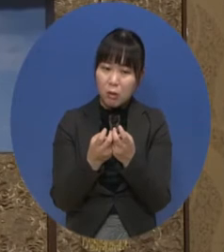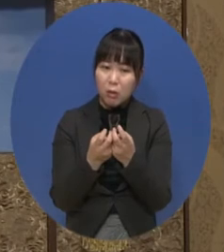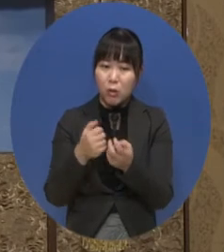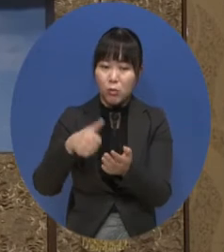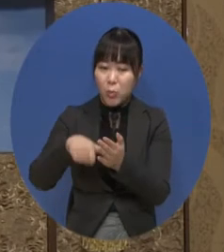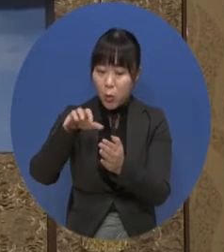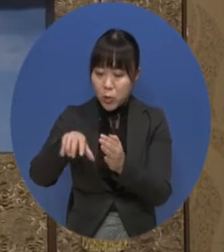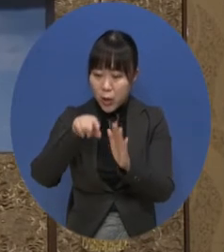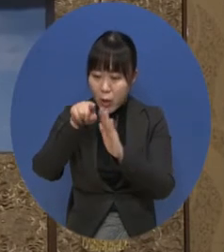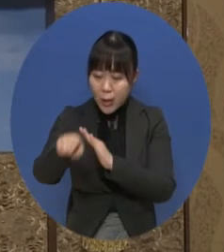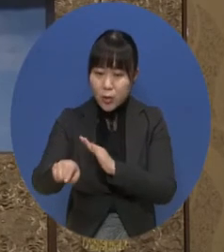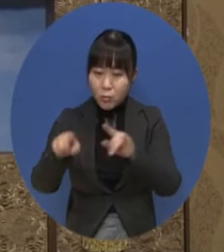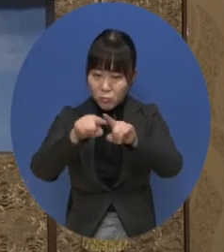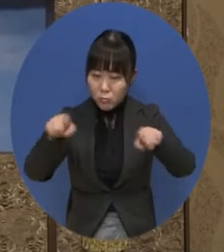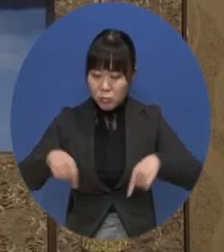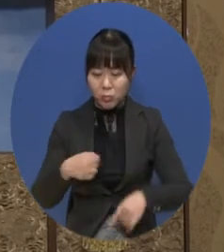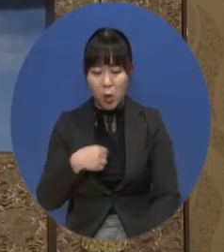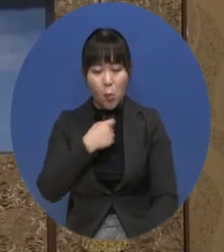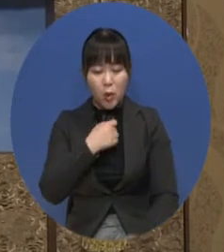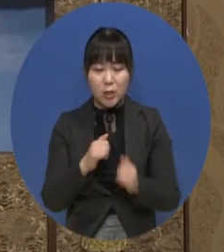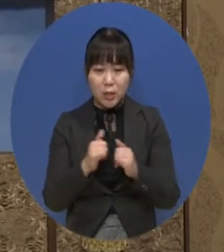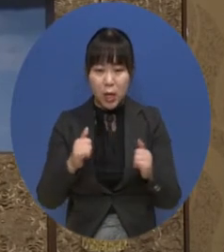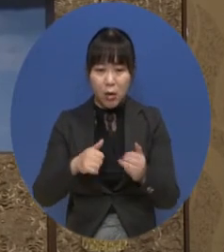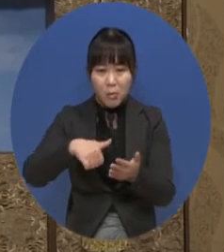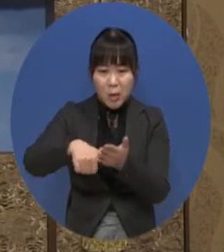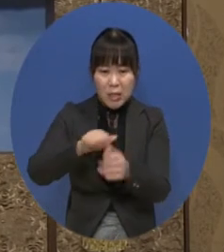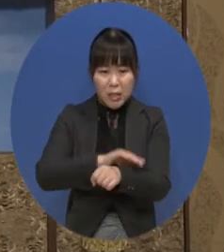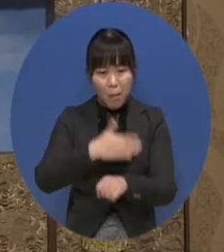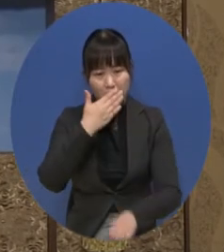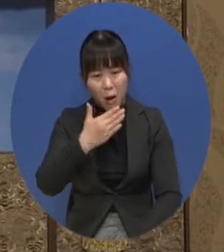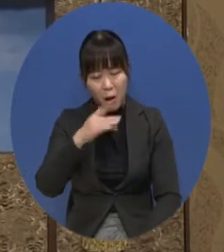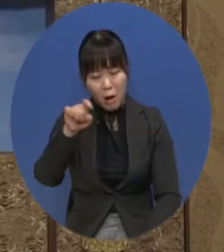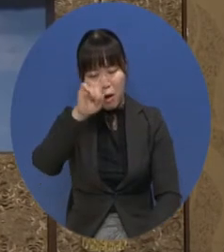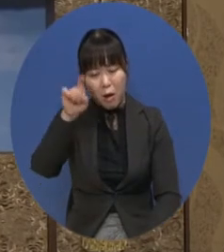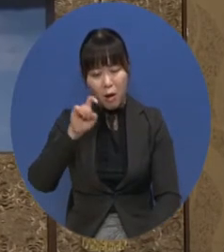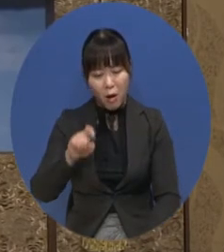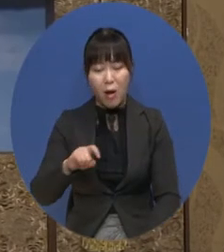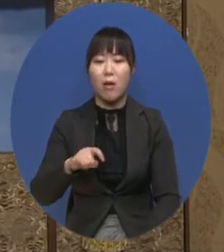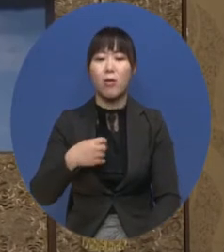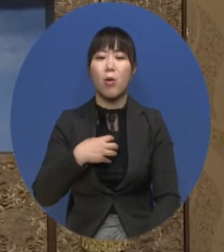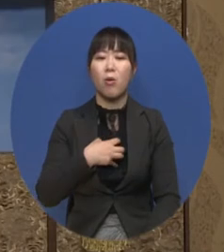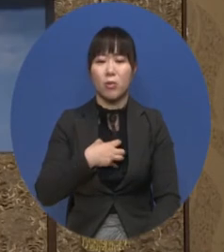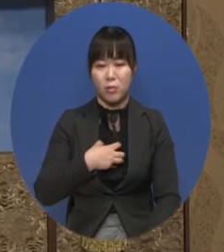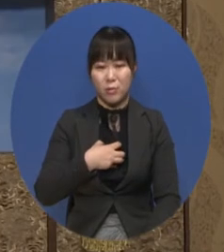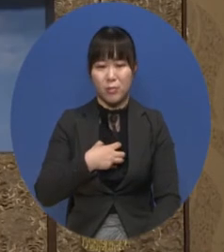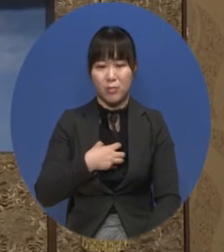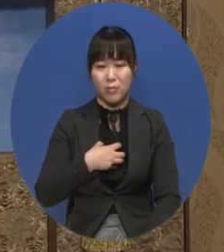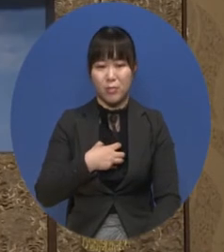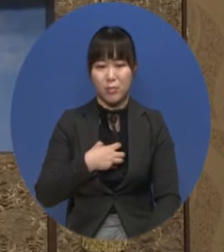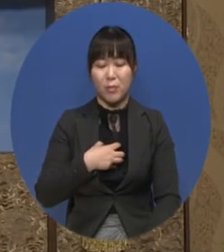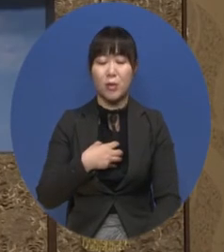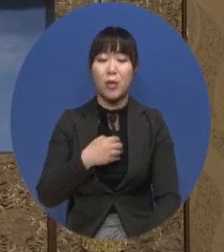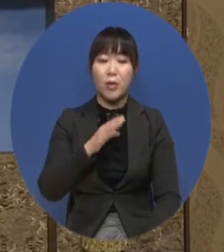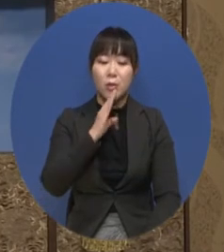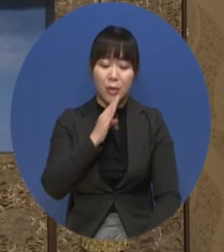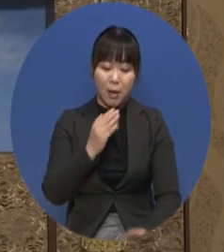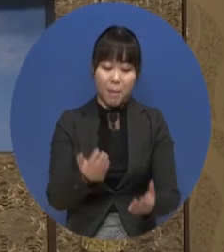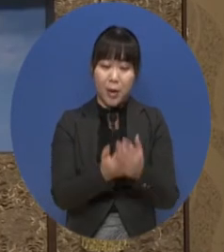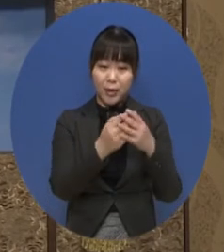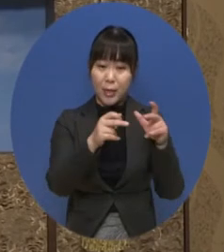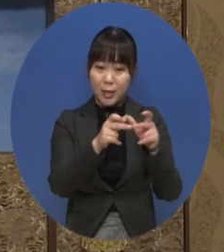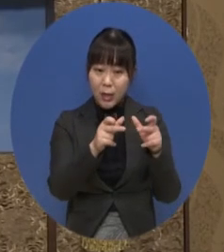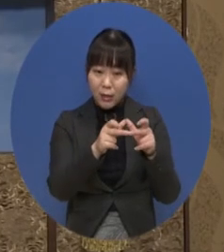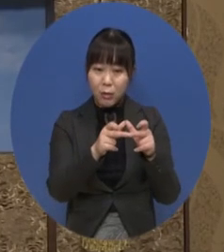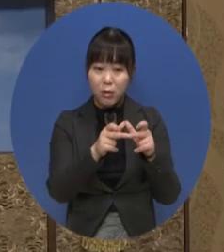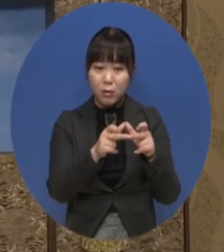가서 이제 기표용지에 내가 원하는 사람한테 기표를 잘할 수 있을까라는 이제 걱정이 있었고요. 실제 발달장애인